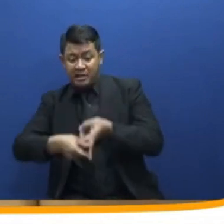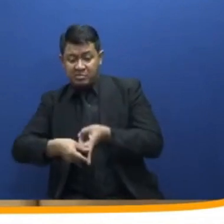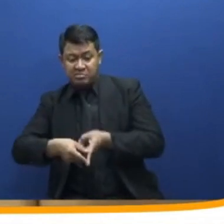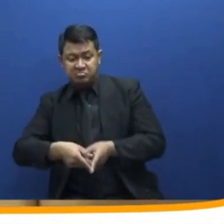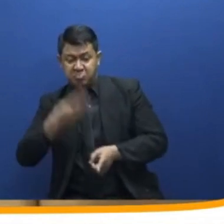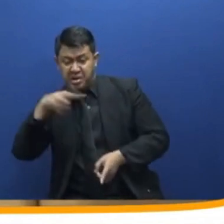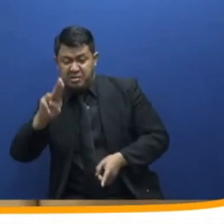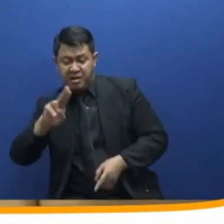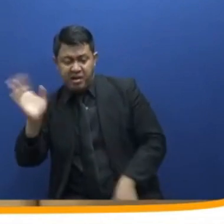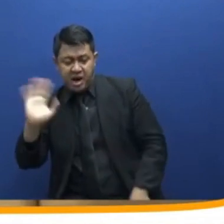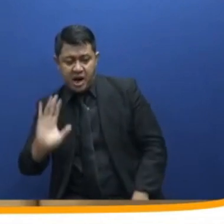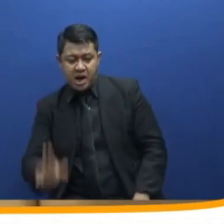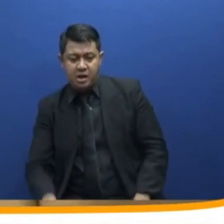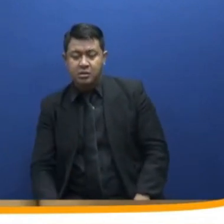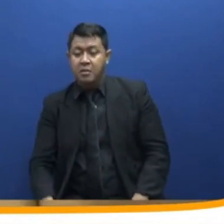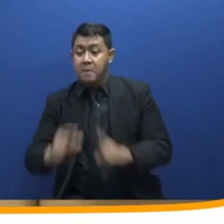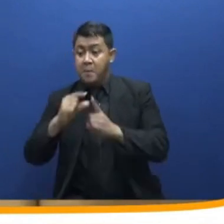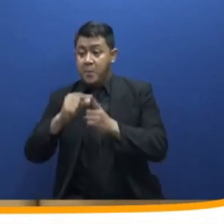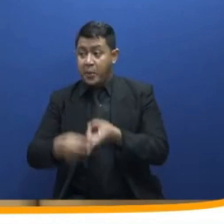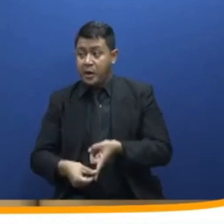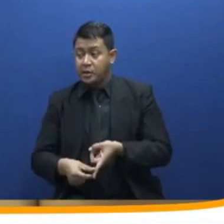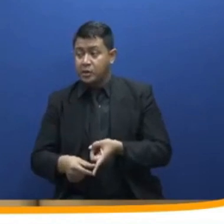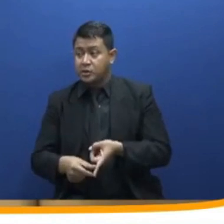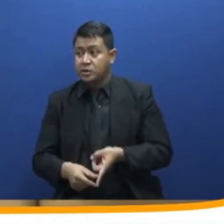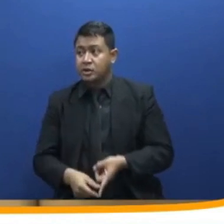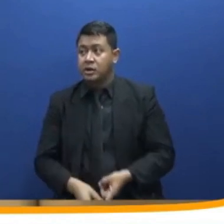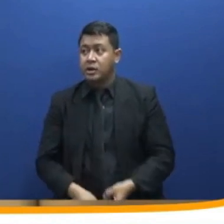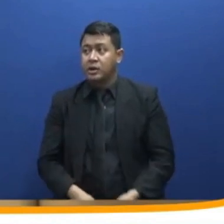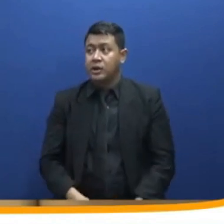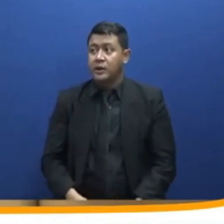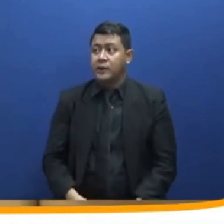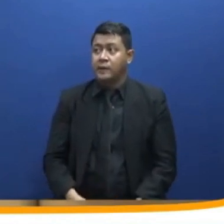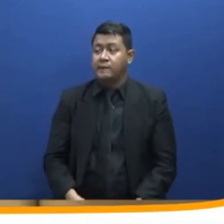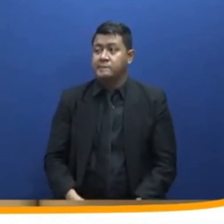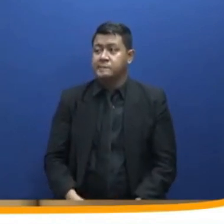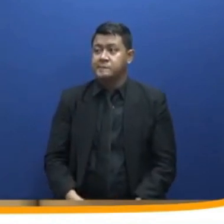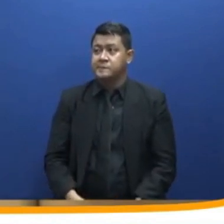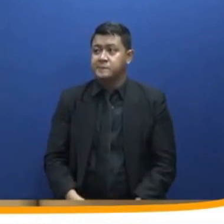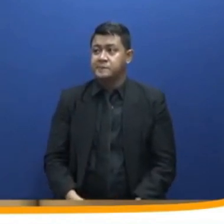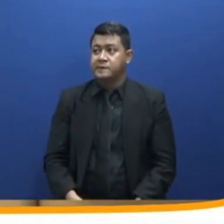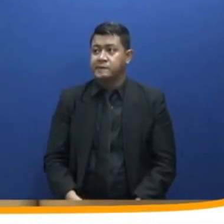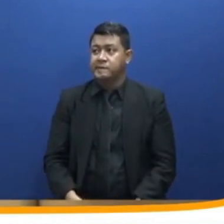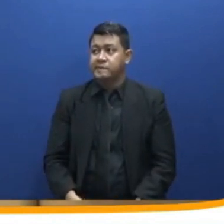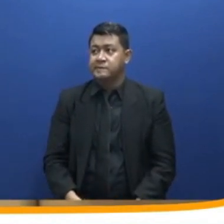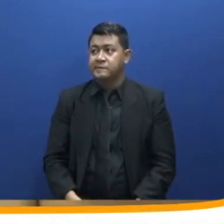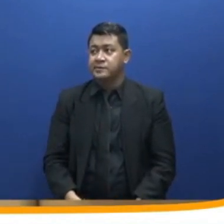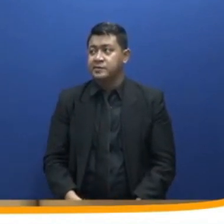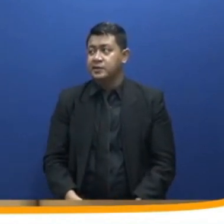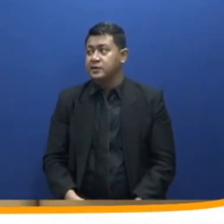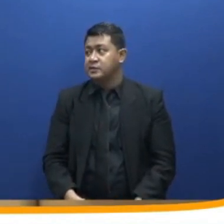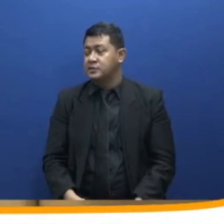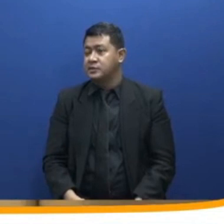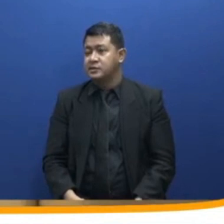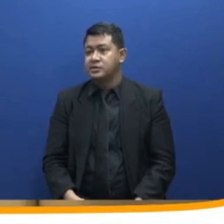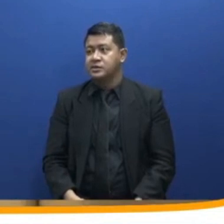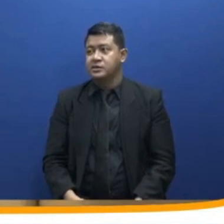sebagai pemimpin cocok ya Robert sebagai pemimpin Paroki di Pamulang ya Cocok ya